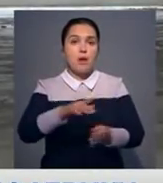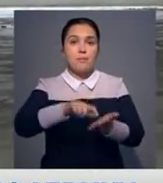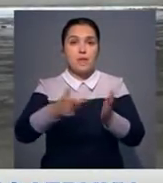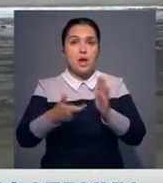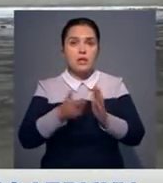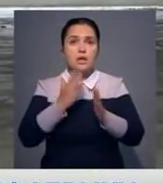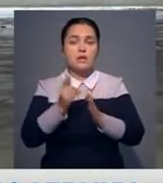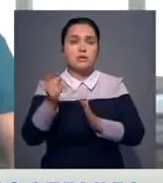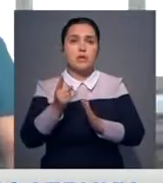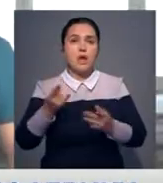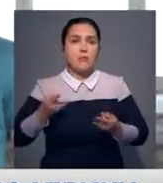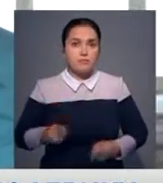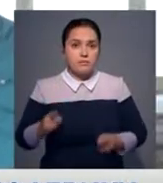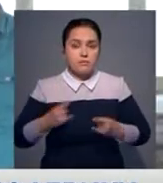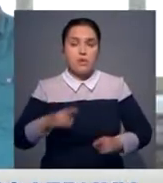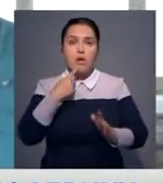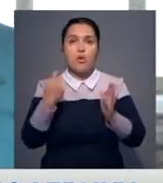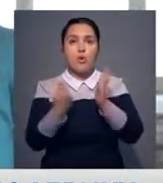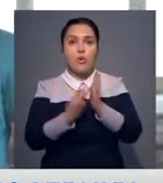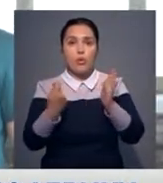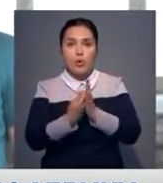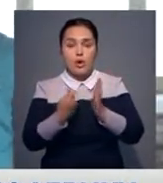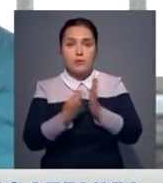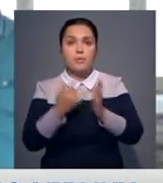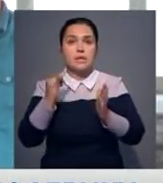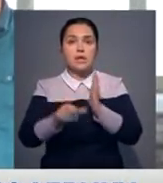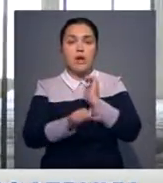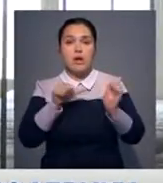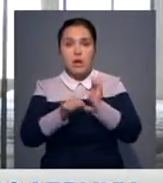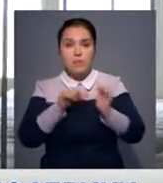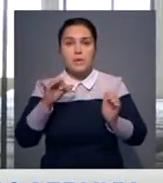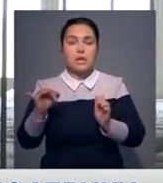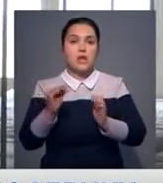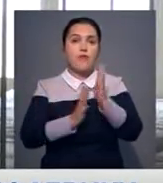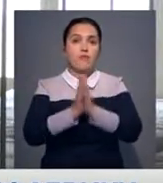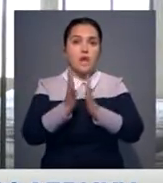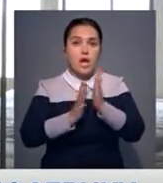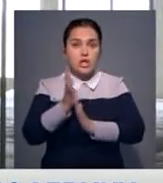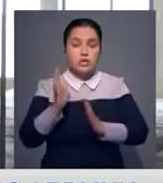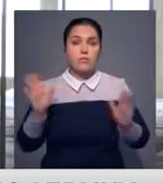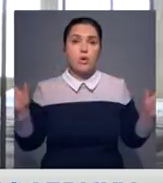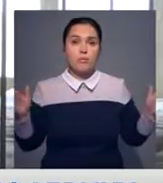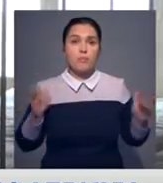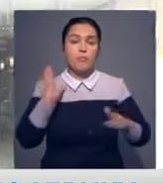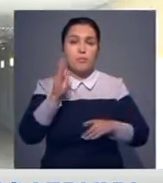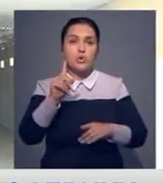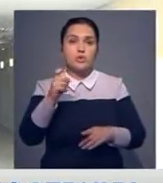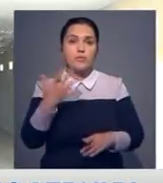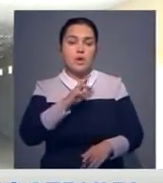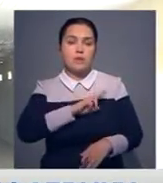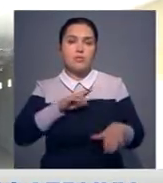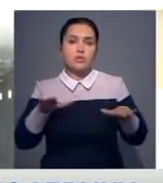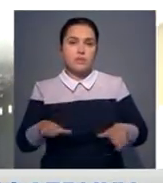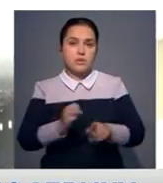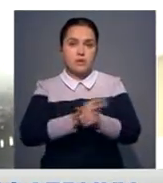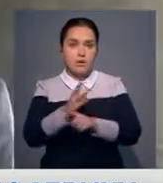инкубатор, цех по производству комбикорма, убойный цех и здание по выращиванию бройлеров. Планируется создать 150 рабочих